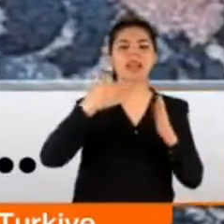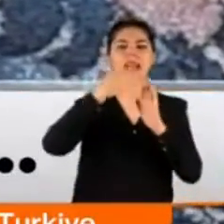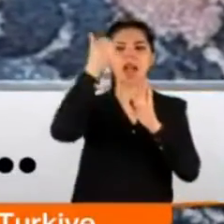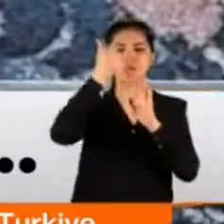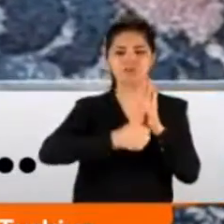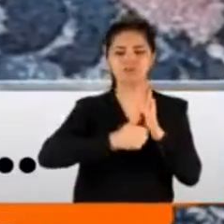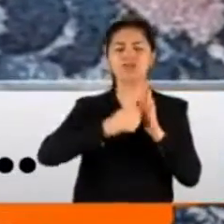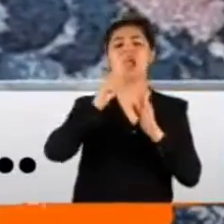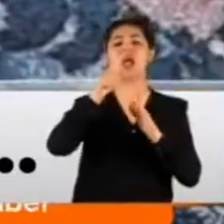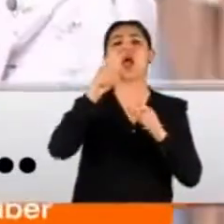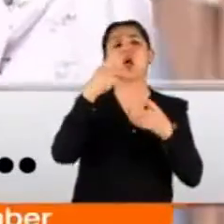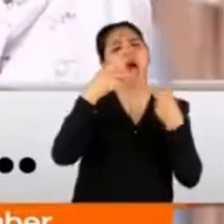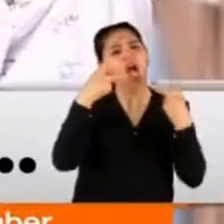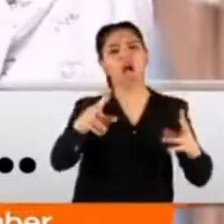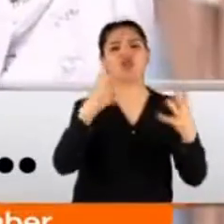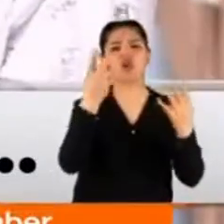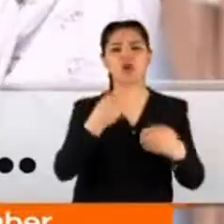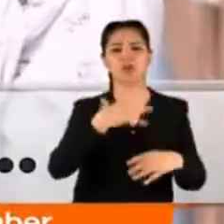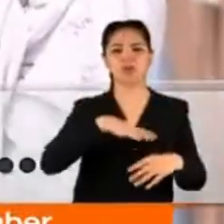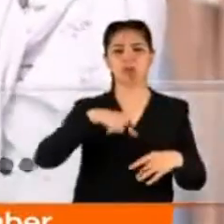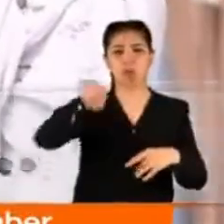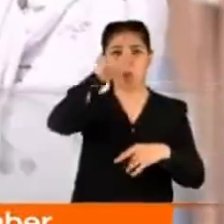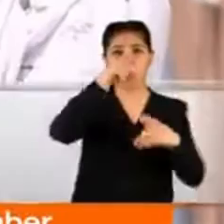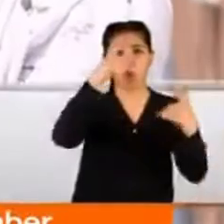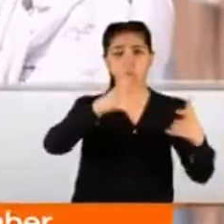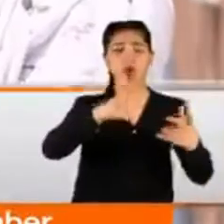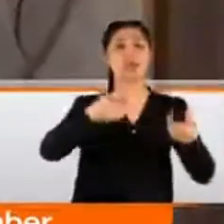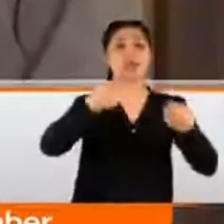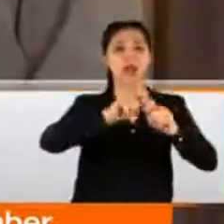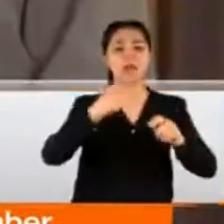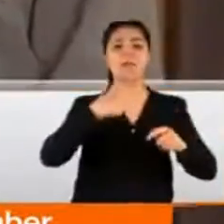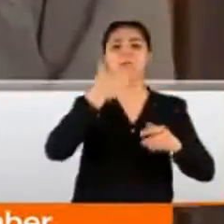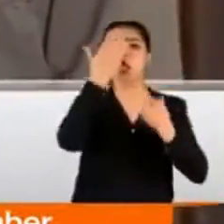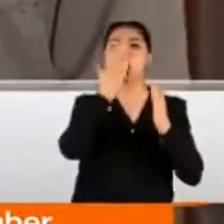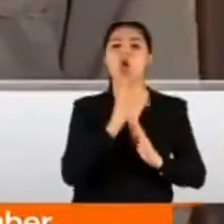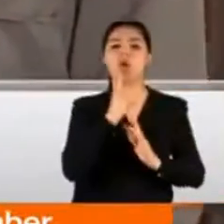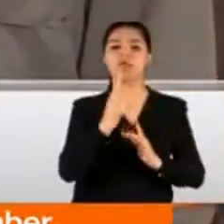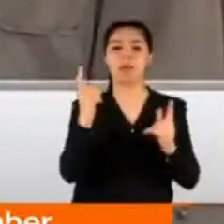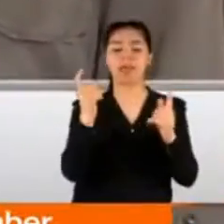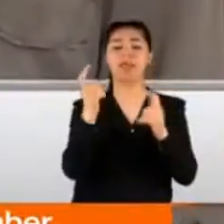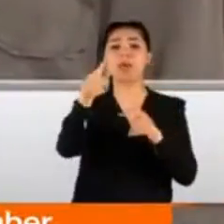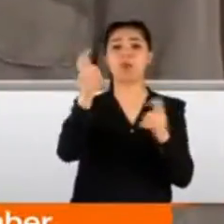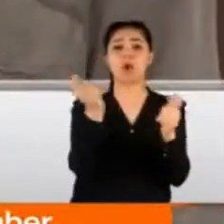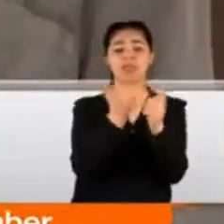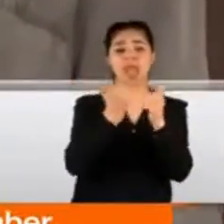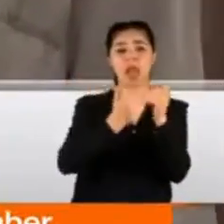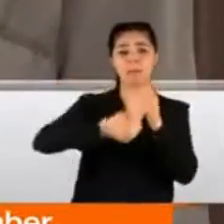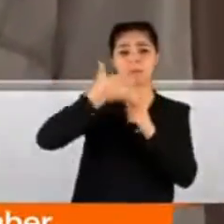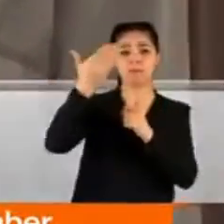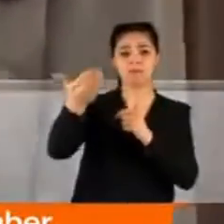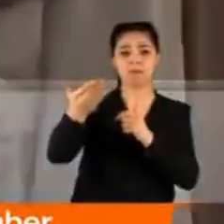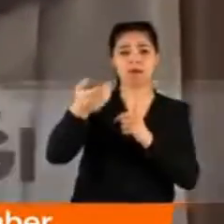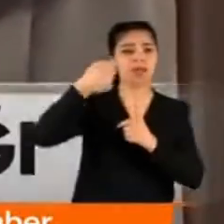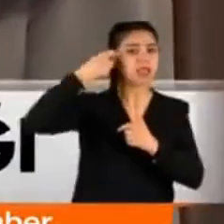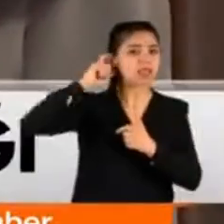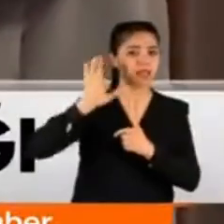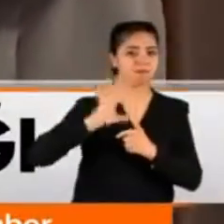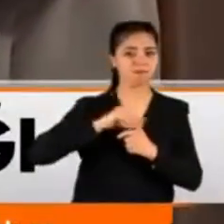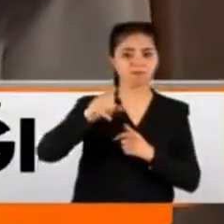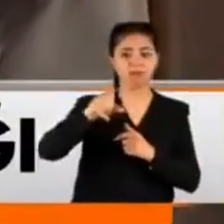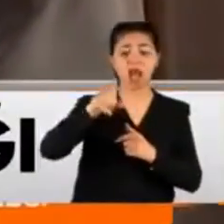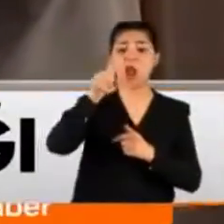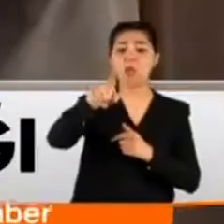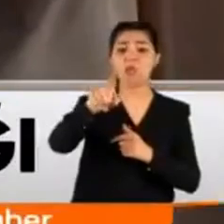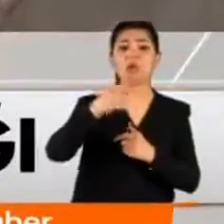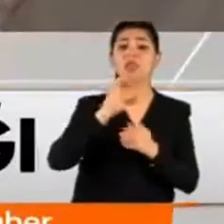sürecinde muaf sayılması orası kapalıysa biz yokuz demek yani Dernek Başkanısın ama aynı zamanda Siz de cihaz kullanıyorsunuz Peki ne